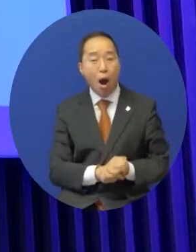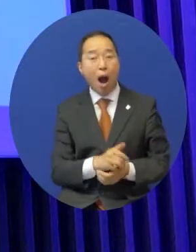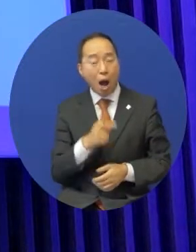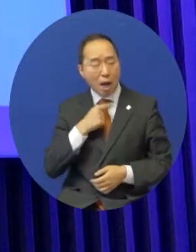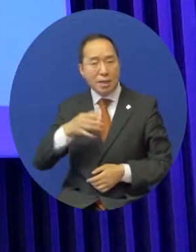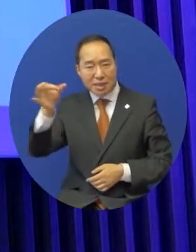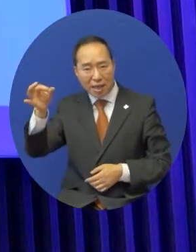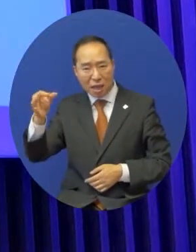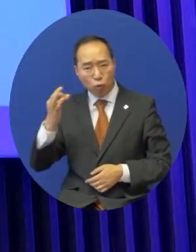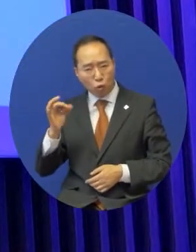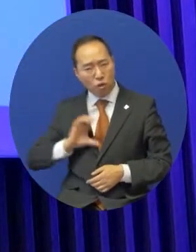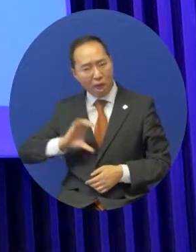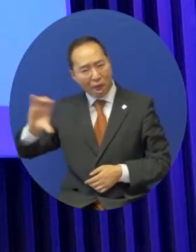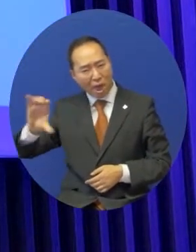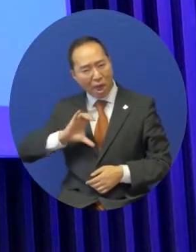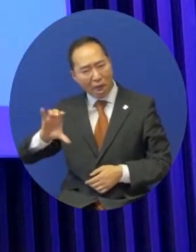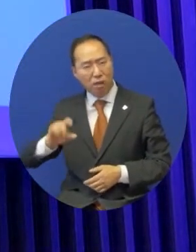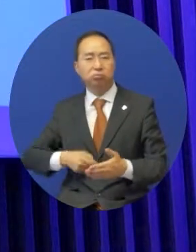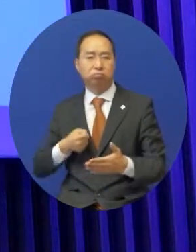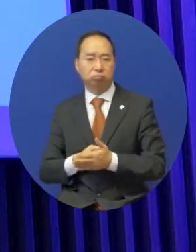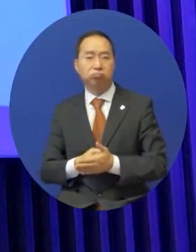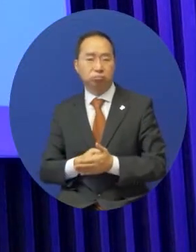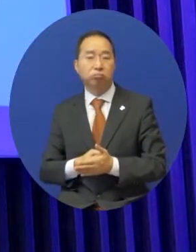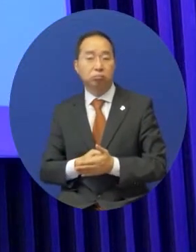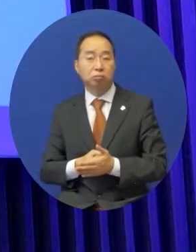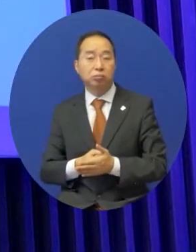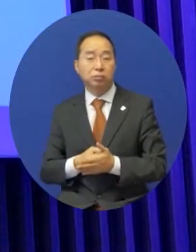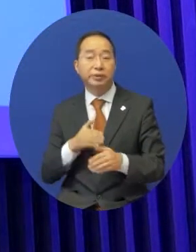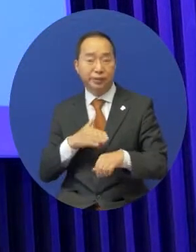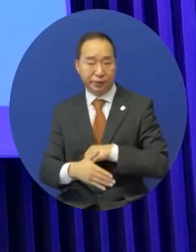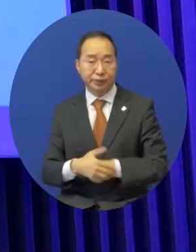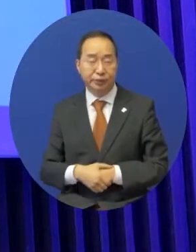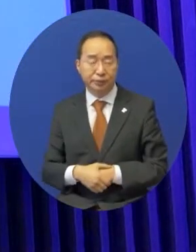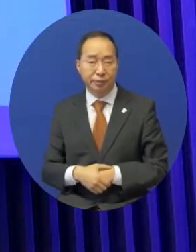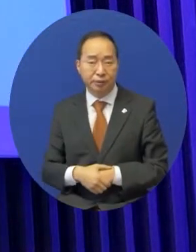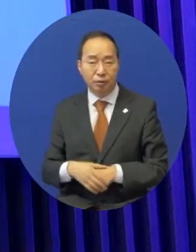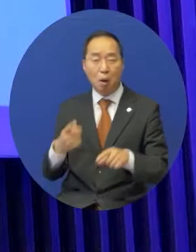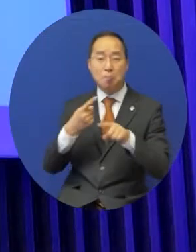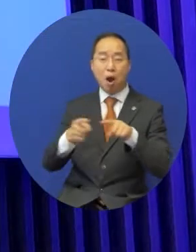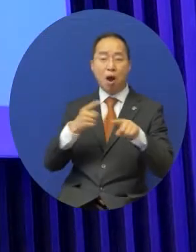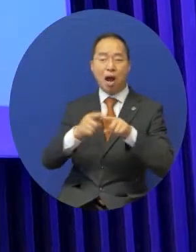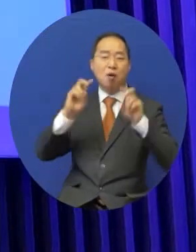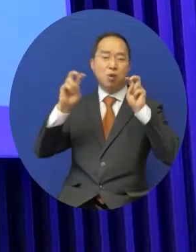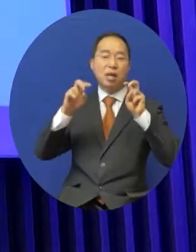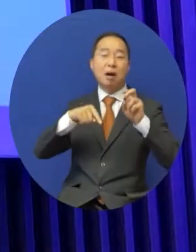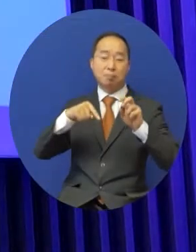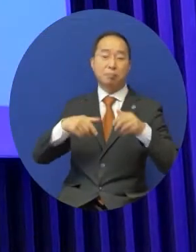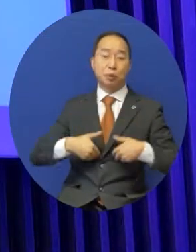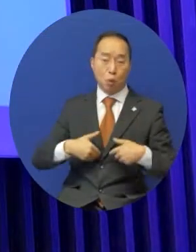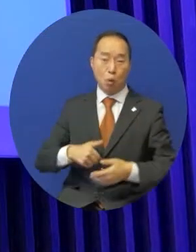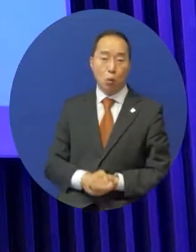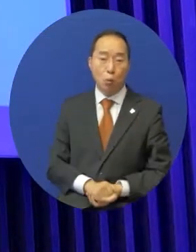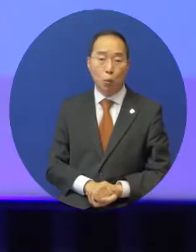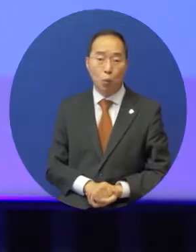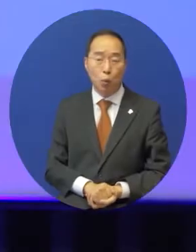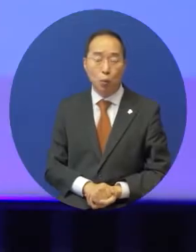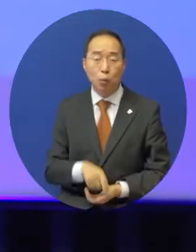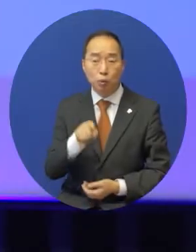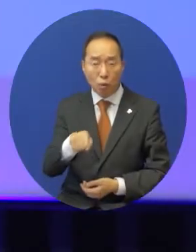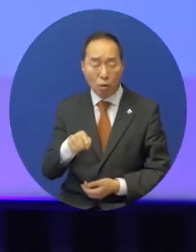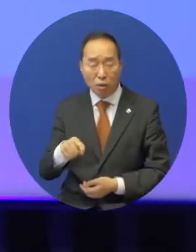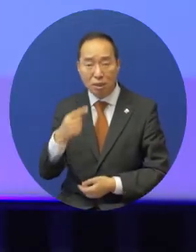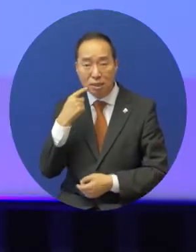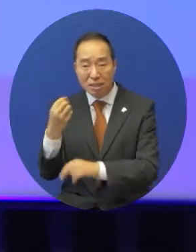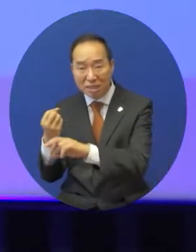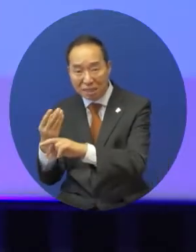그 리포트를 보고 내가 그 자산을 투자할 건가 말 건가를 결정하게 되는 거잖아요. 그래서 이런 평가회사가 필요하고